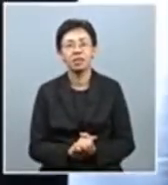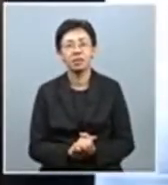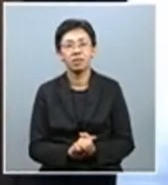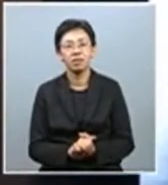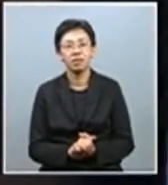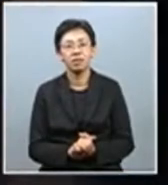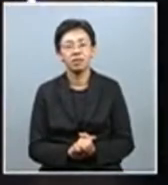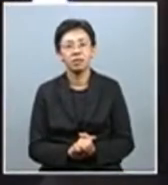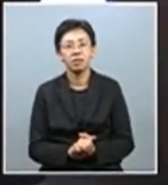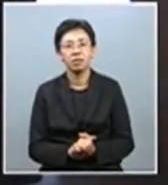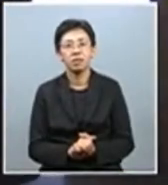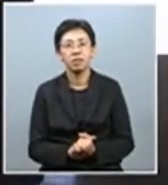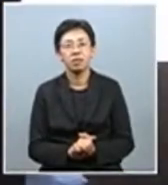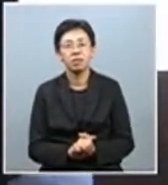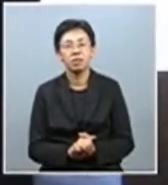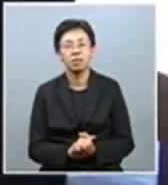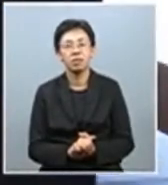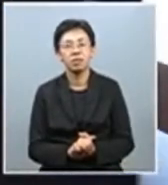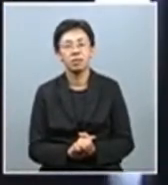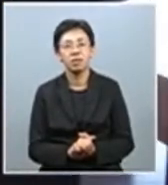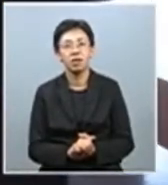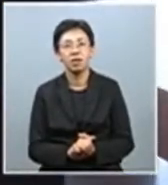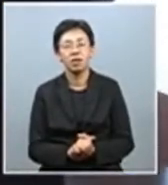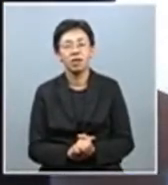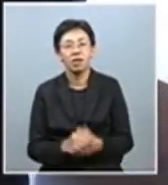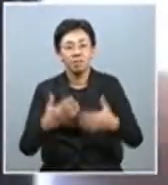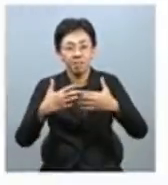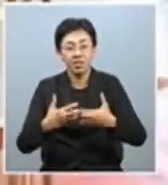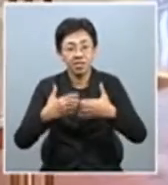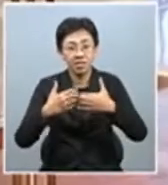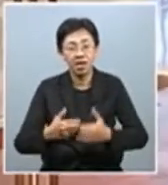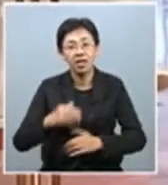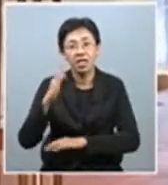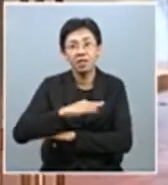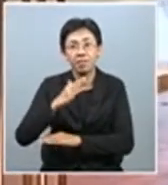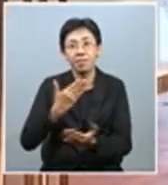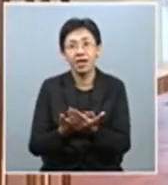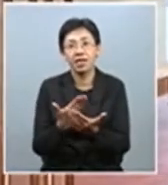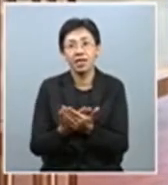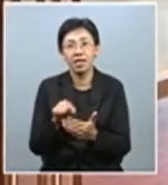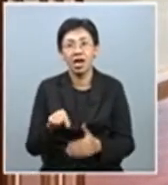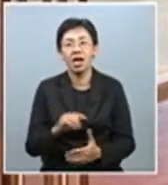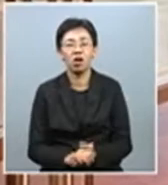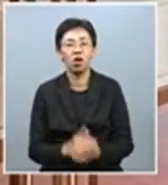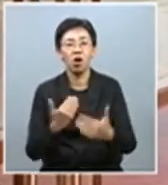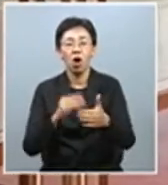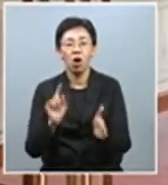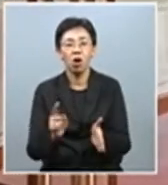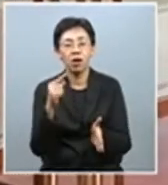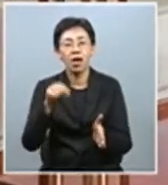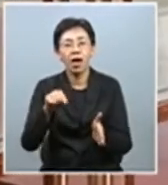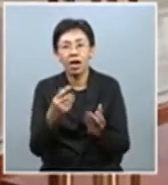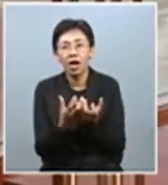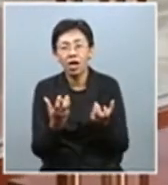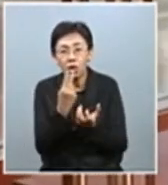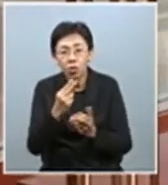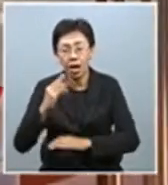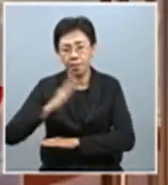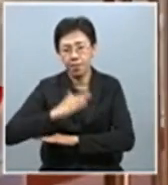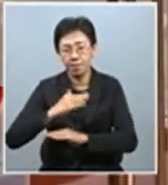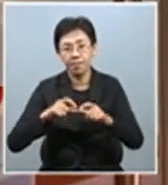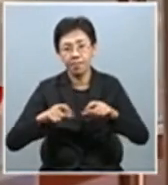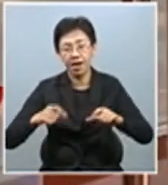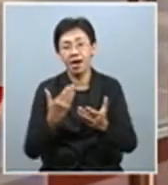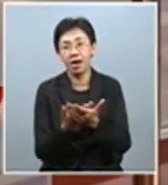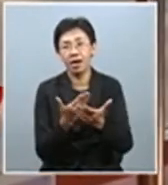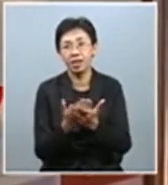มพ์จริงๆที่เคยใช้ในอดีตใช่ไหมฮะ เป็นเครื่องพิมพ์ห้องแรกของเรานะคะคือนิทรรศการโรงพิมพ์ธนบัตรนะคะที่เ